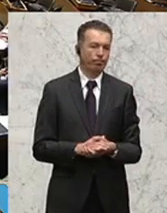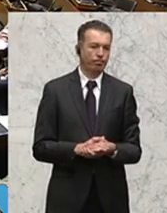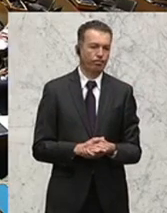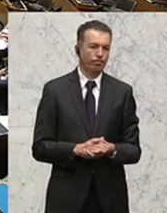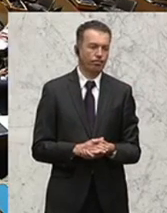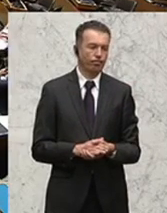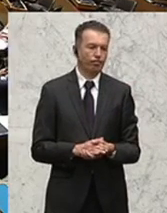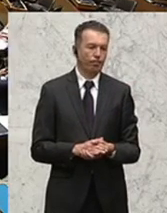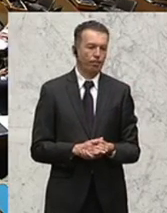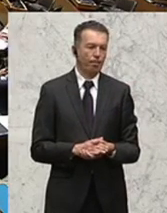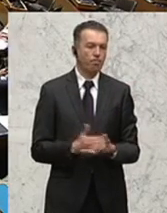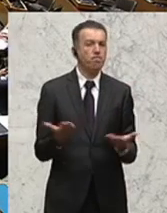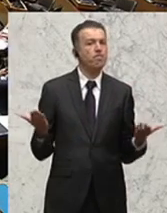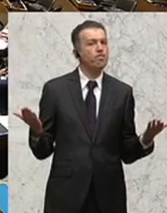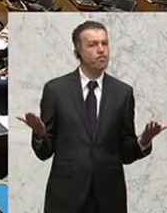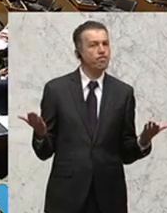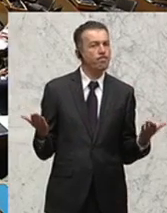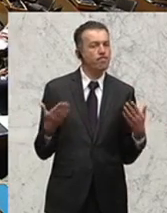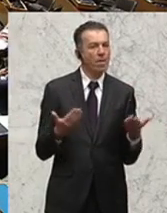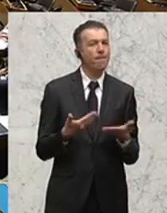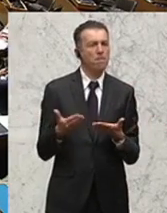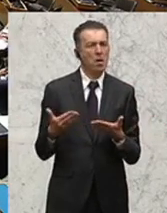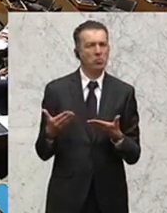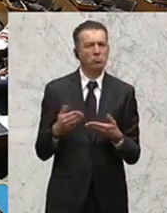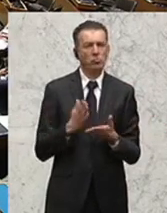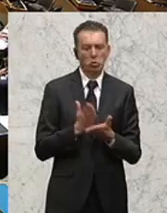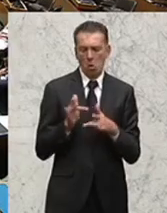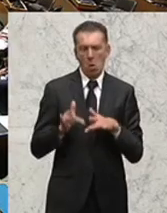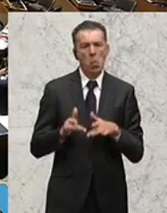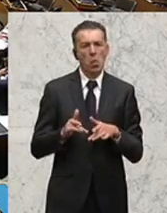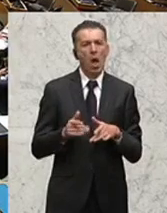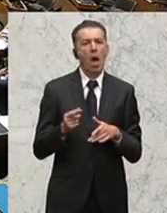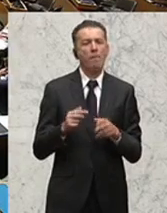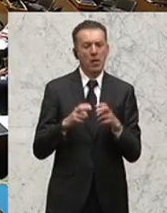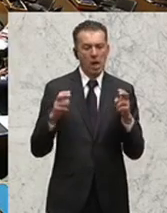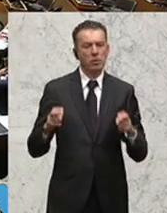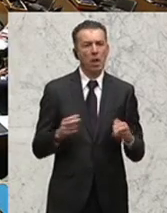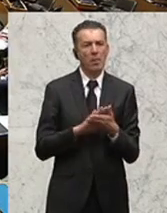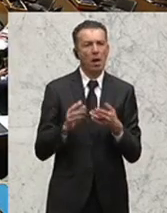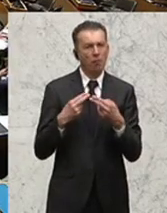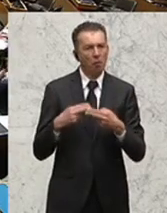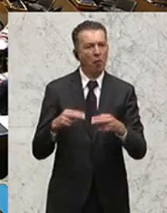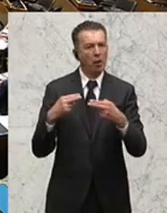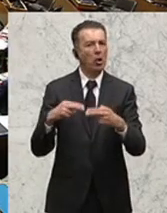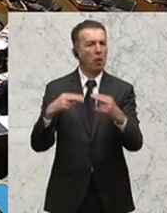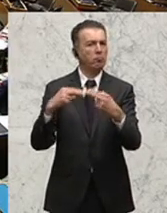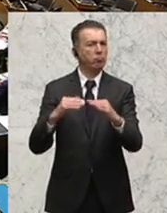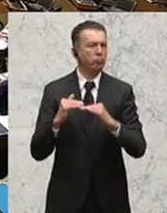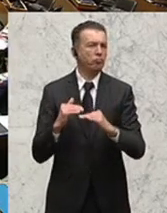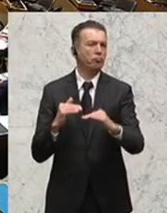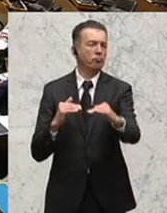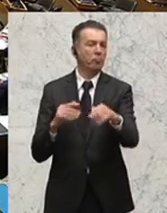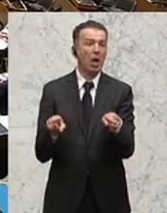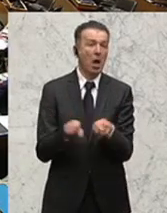im Wesentlichen ist es natürlich eine Fortschreibung des bereits bestehenden Finanzrahmens. Und wir